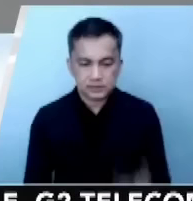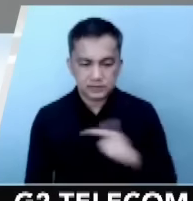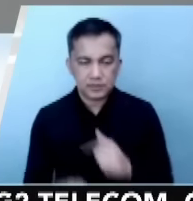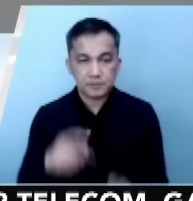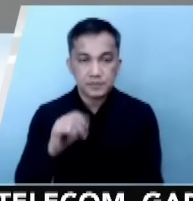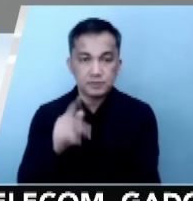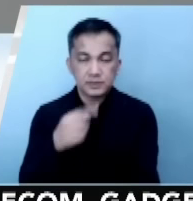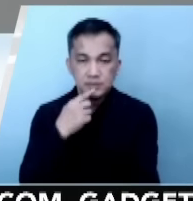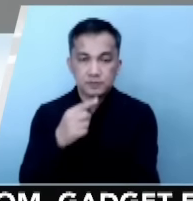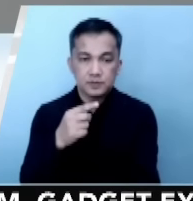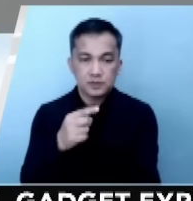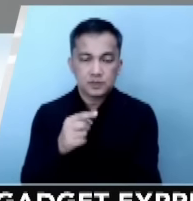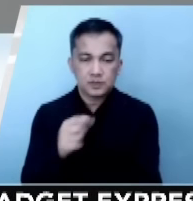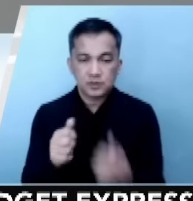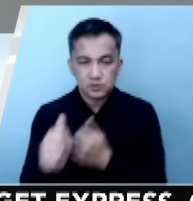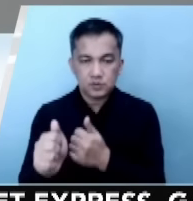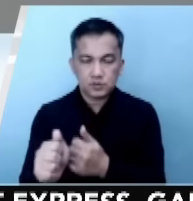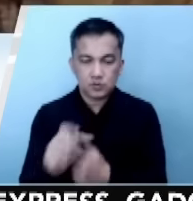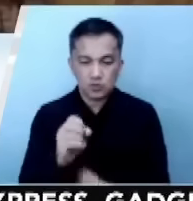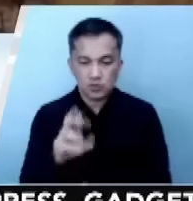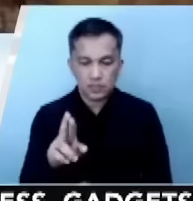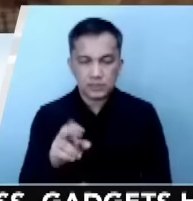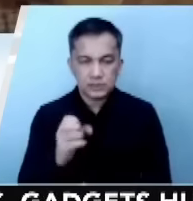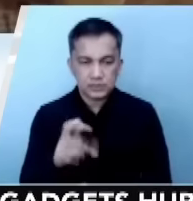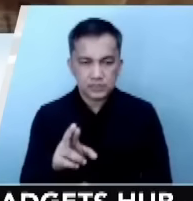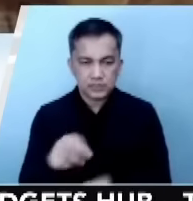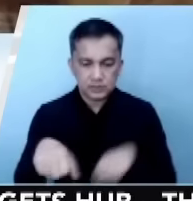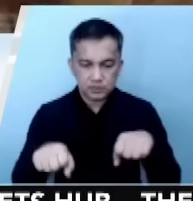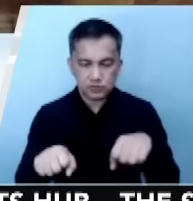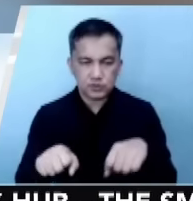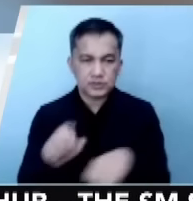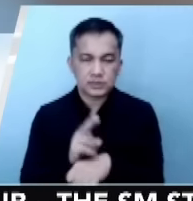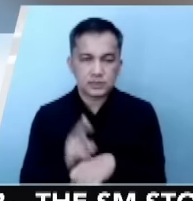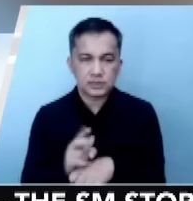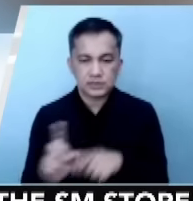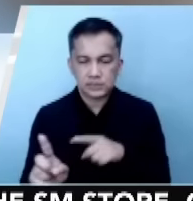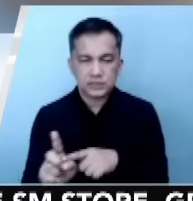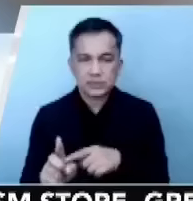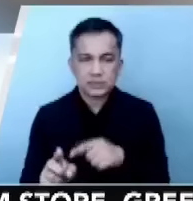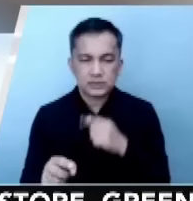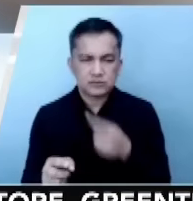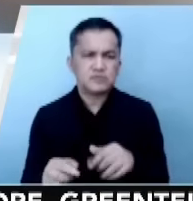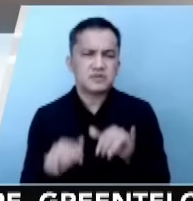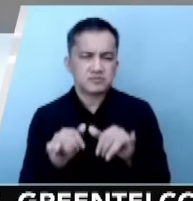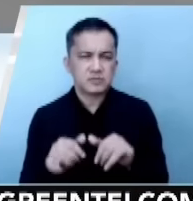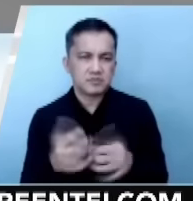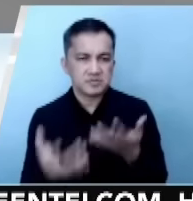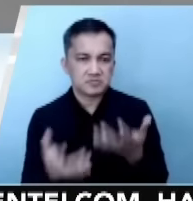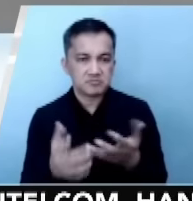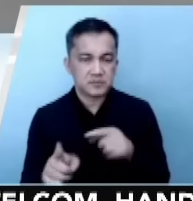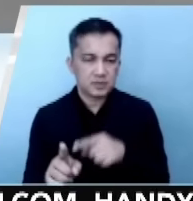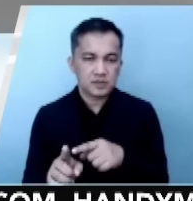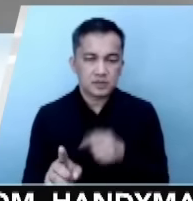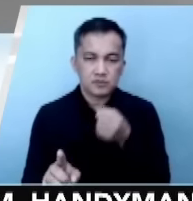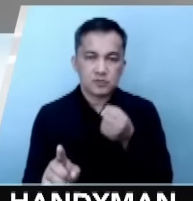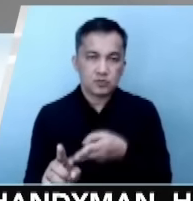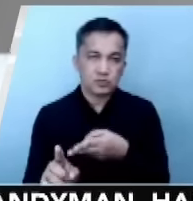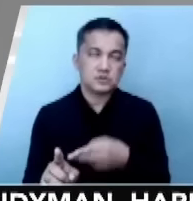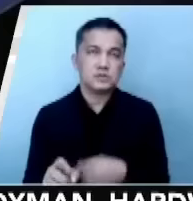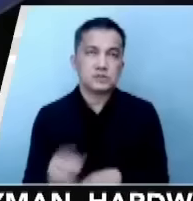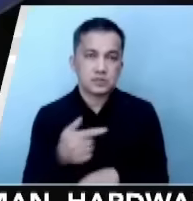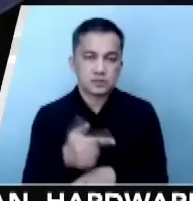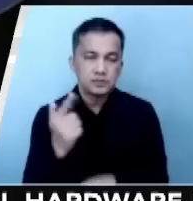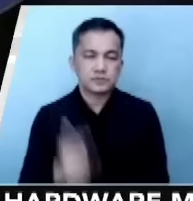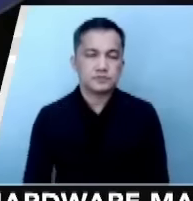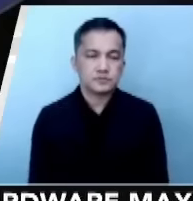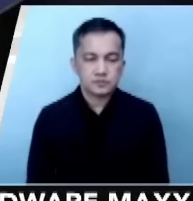sa ORCR at motorsiklong ginamit niya. Hindi naman nila inaalis ang posibilidad na merong nag-utos sa gunman. We are not